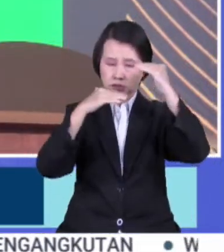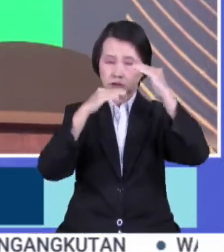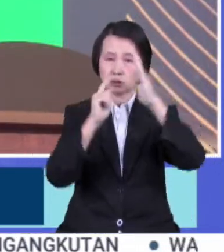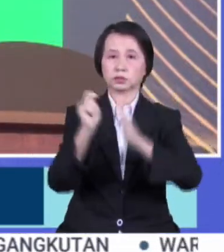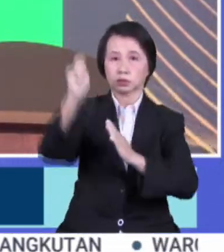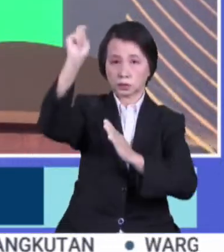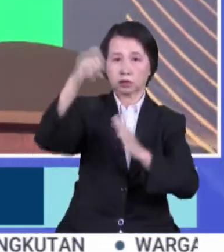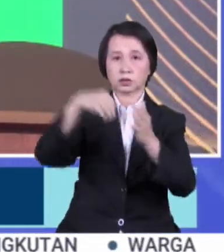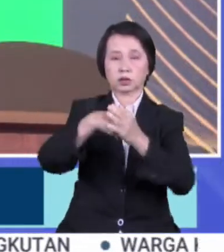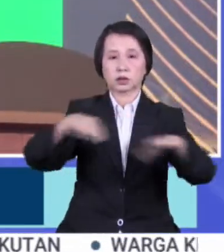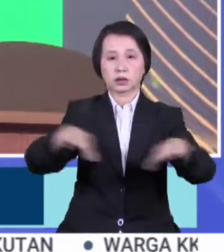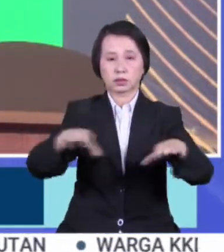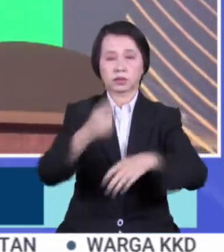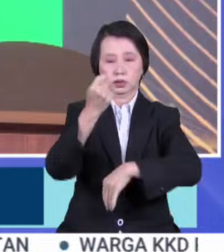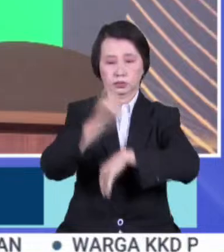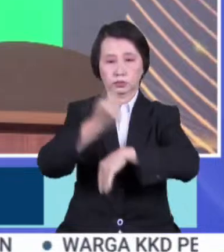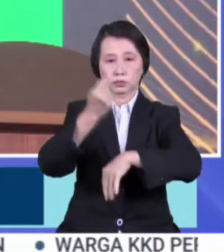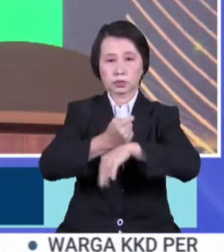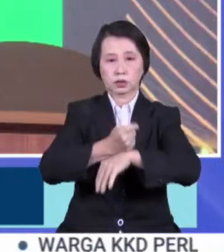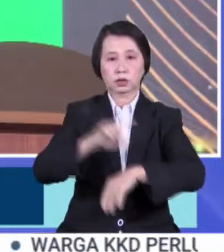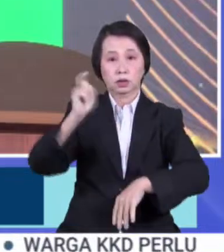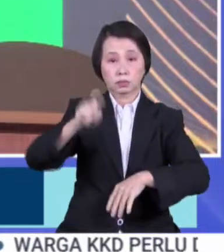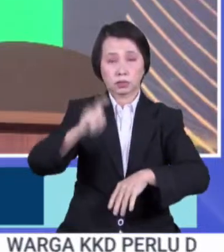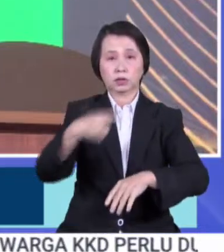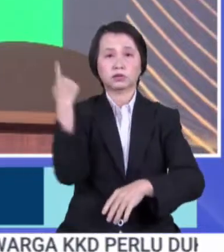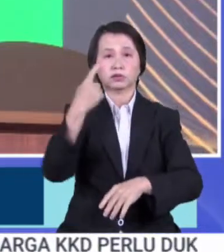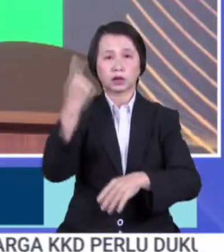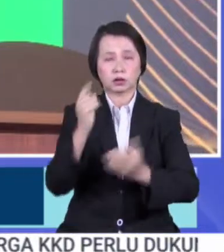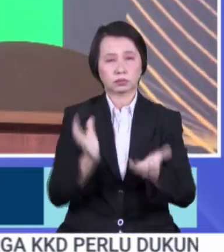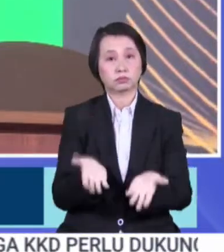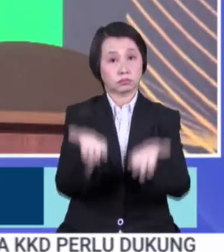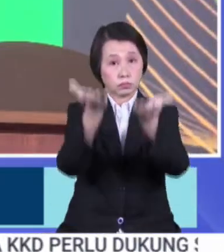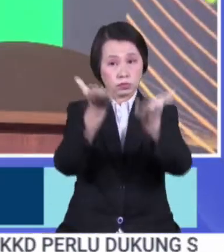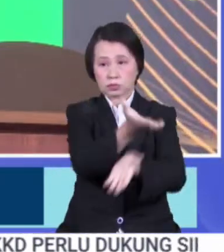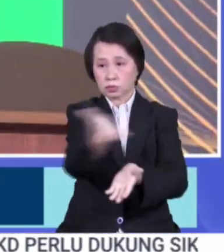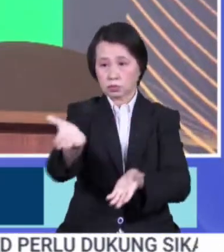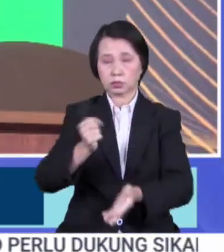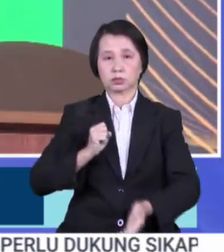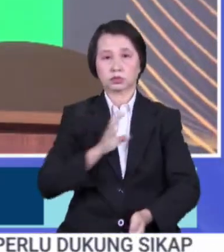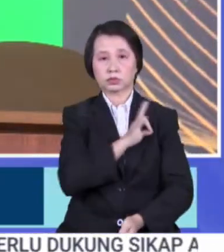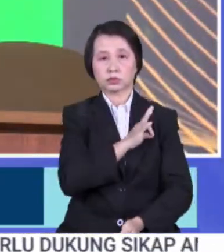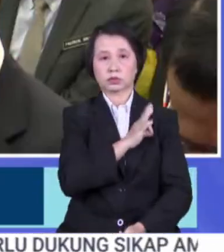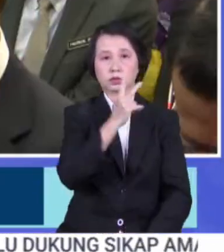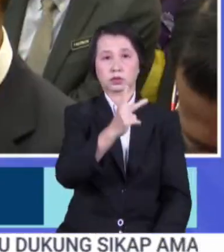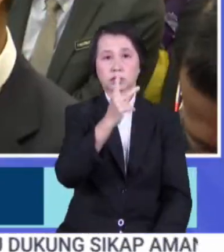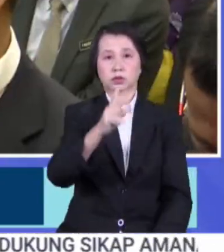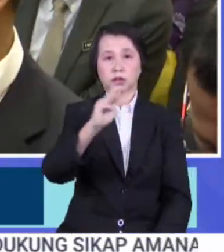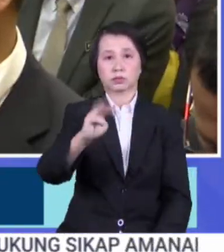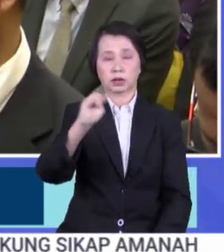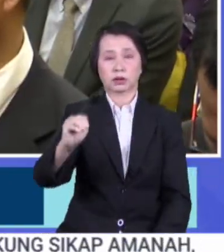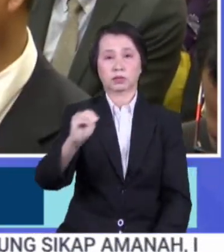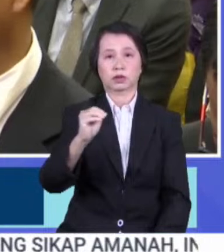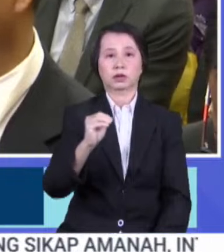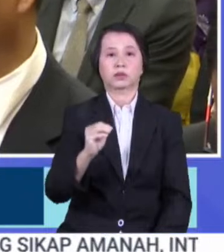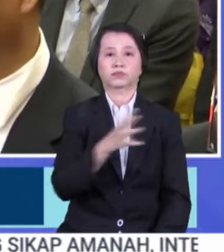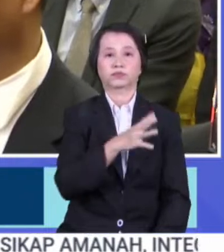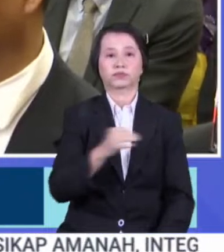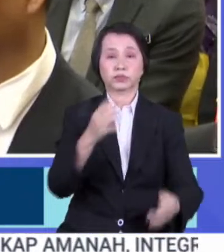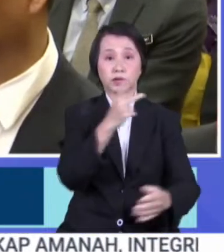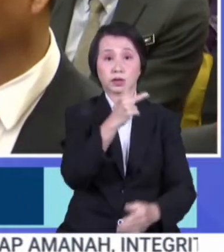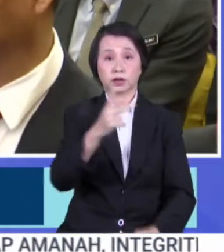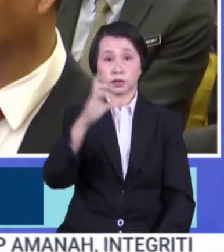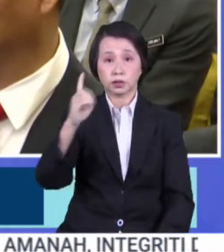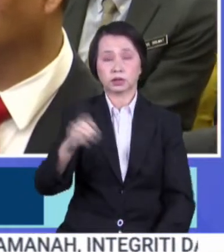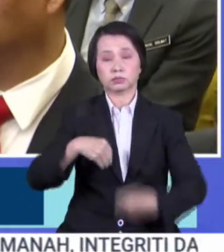tertinggi dalam melaksanakan tugas perlu sentiasa didukung warga kerja Kementerian Komunikasi dan Digital KKD. Ia bukan